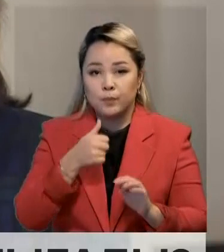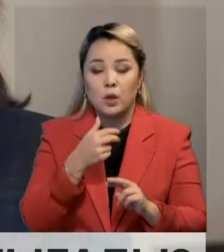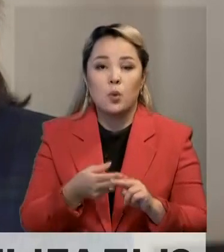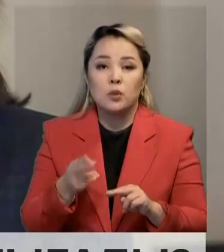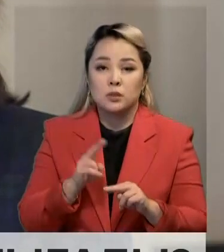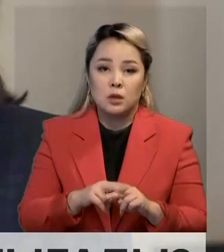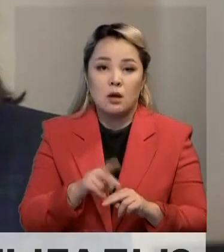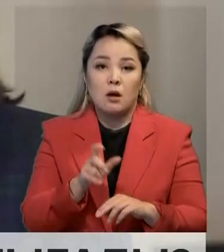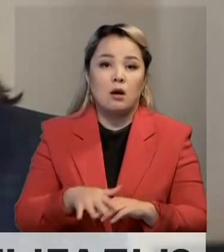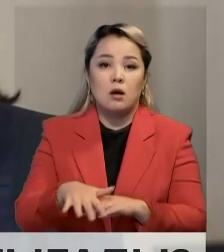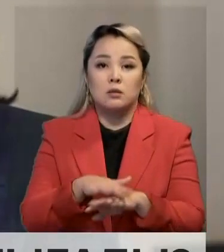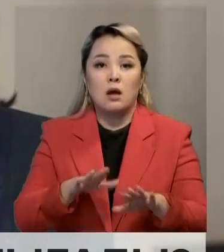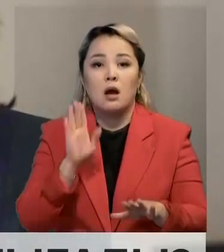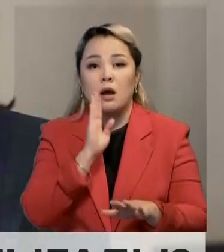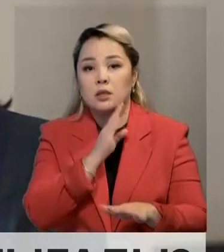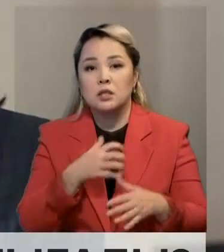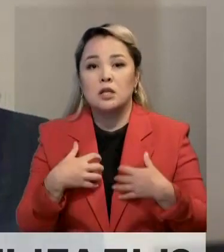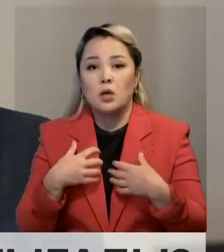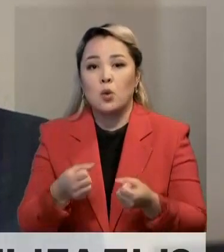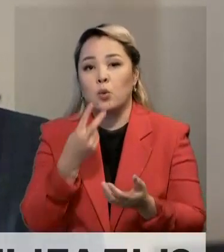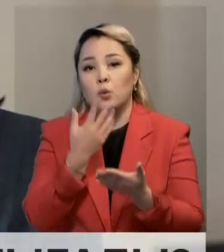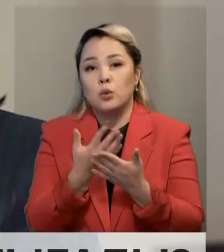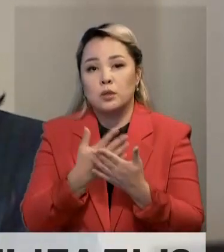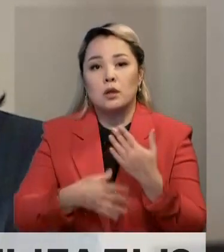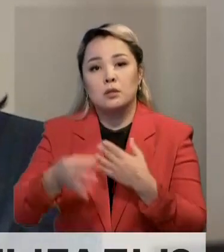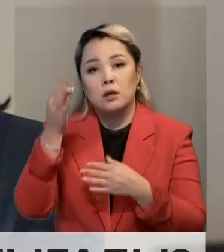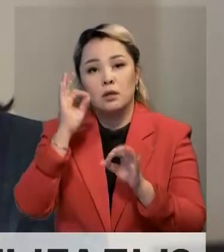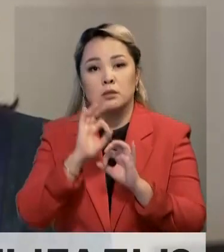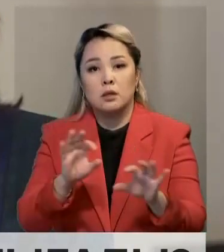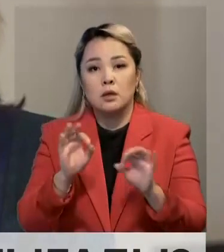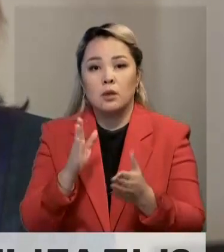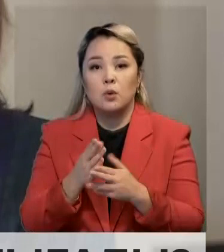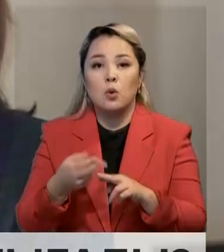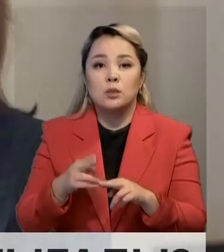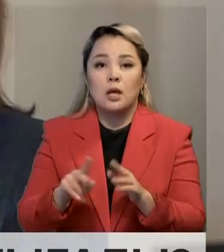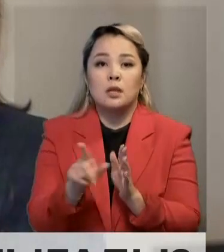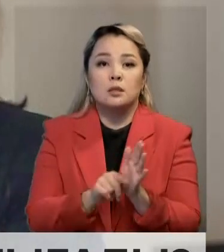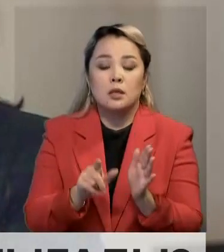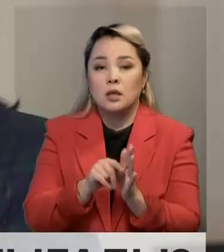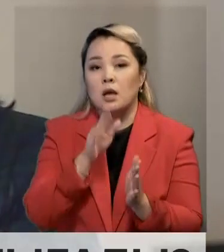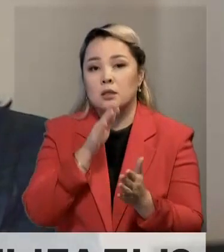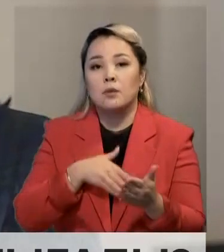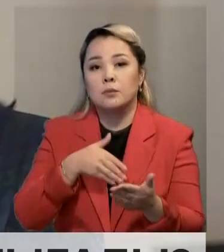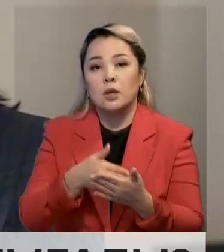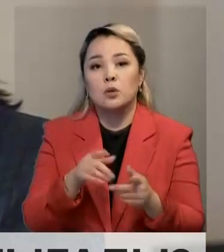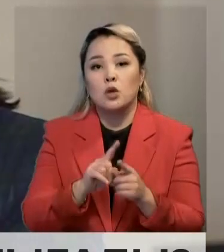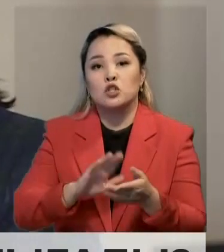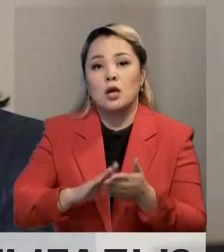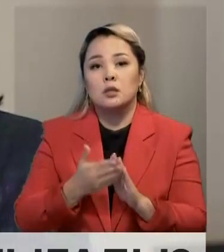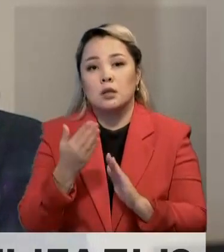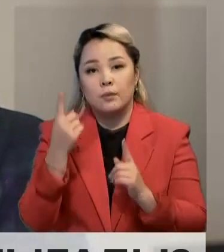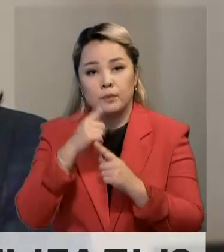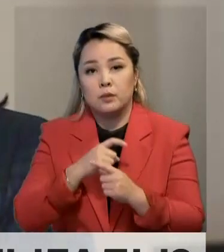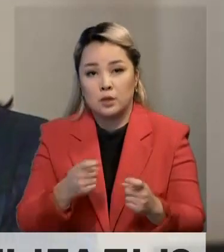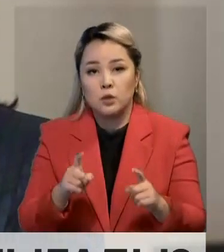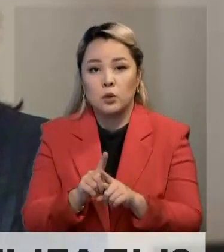осы халықтың әйелдердің денсаулық көрсеткішін ескере отырып, сол кездегі зейнетақы қамсыздандырудың жағдайын ескере